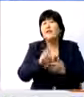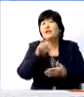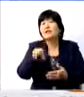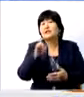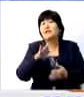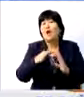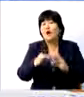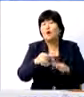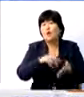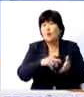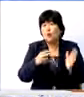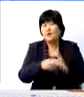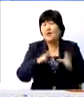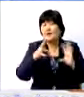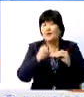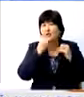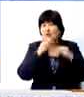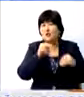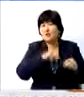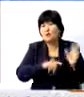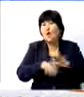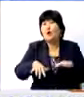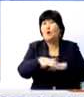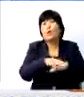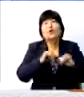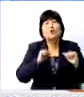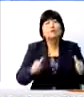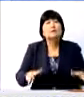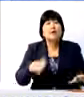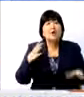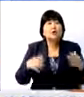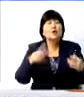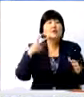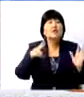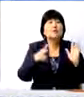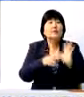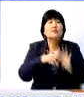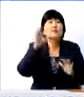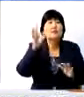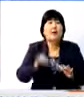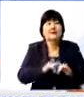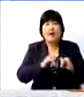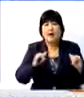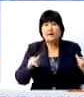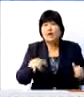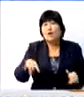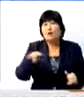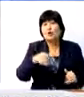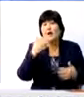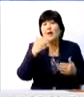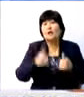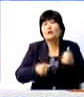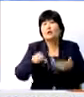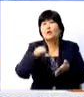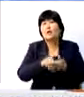осы мақсатта межелі нәтижелі жұмыстар қолға алынып, бұқаралық спортпен шұғылданушылар 28%-ға артты. Сондай-ақ республикалық халықаралық